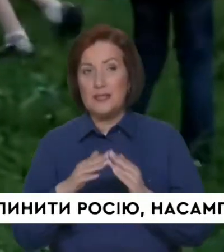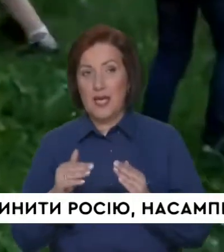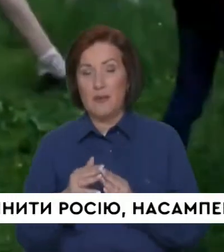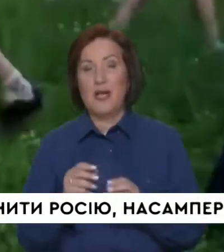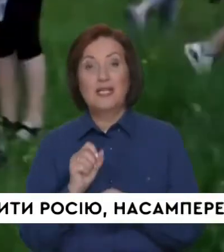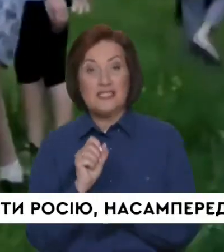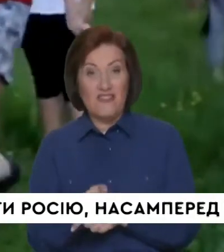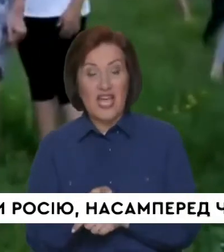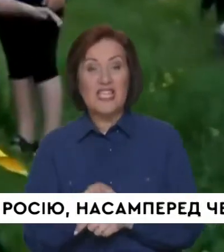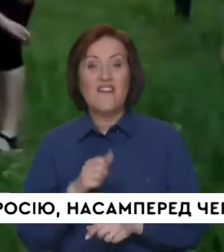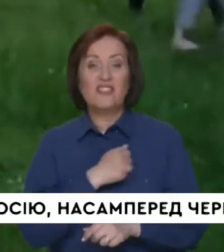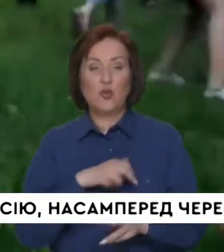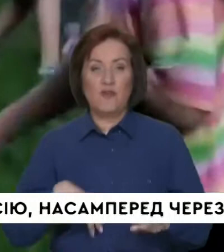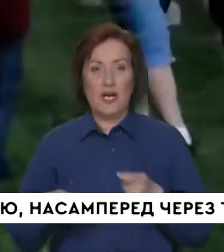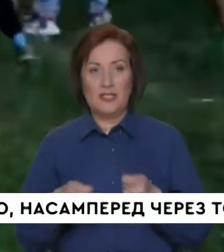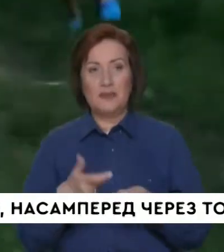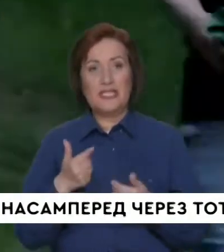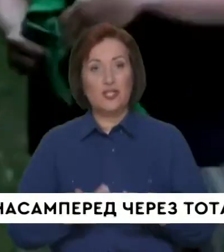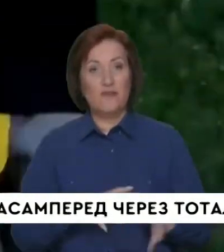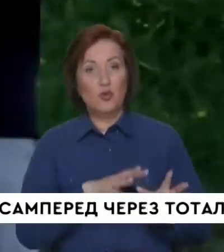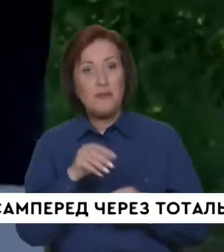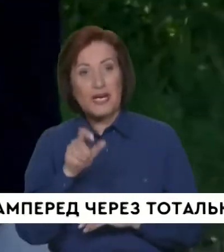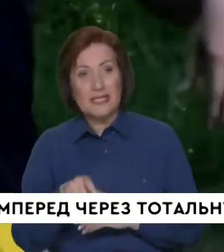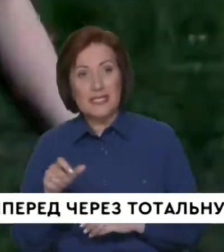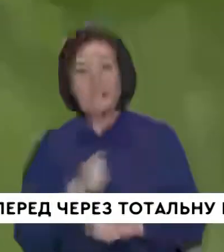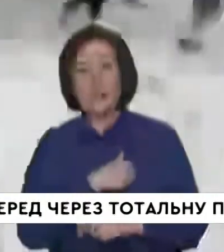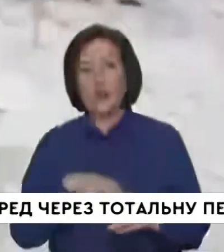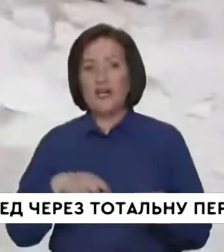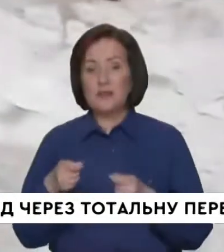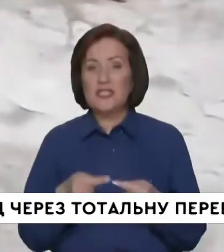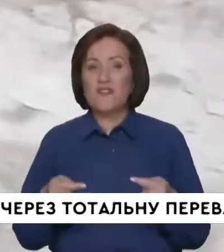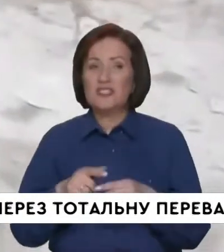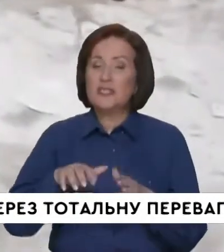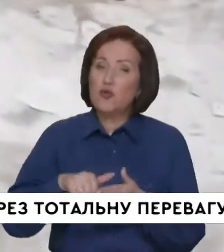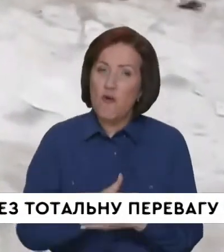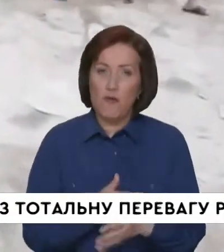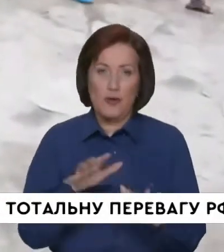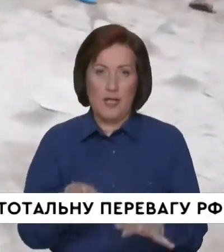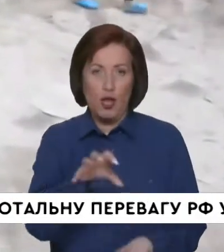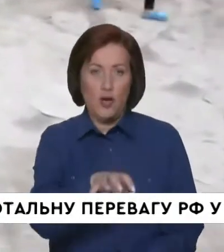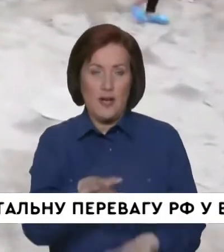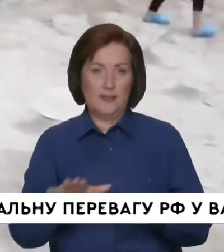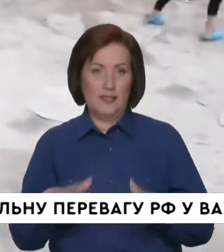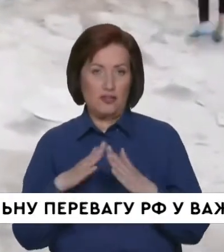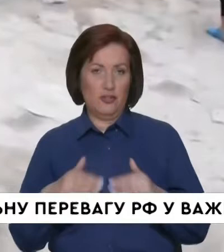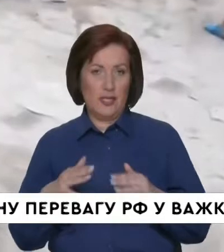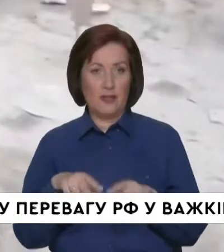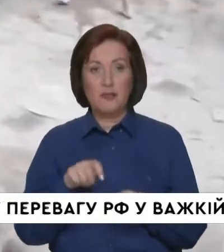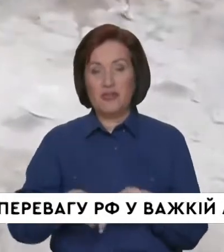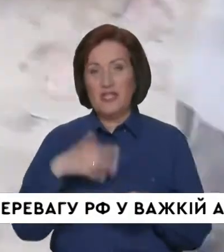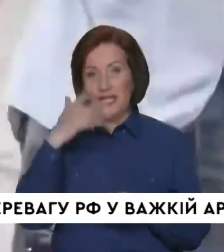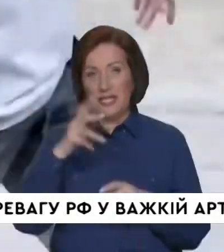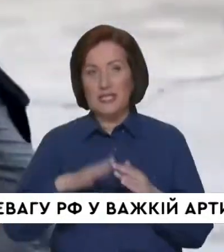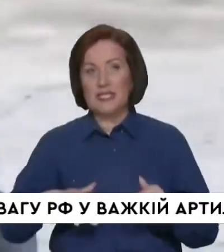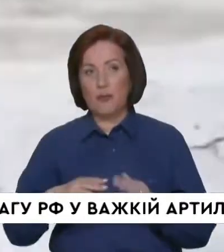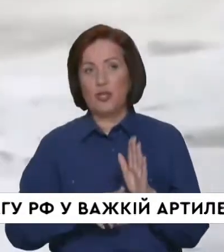військових адміністрацій. Там, де живуть зараз переселенці, військова адміністрація має визначити нові локації дитячих закладів. Наразі перевірку літніх